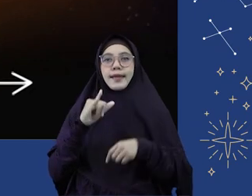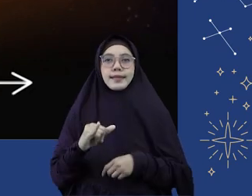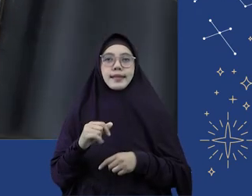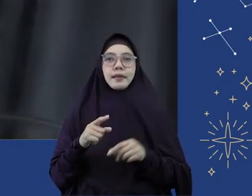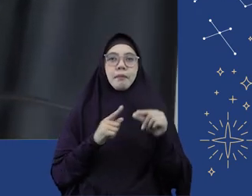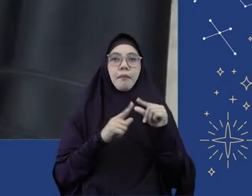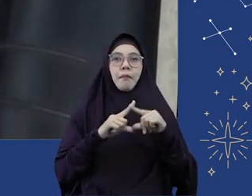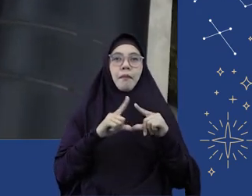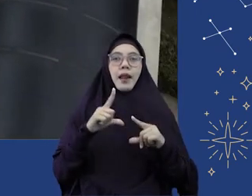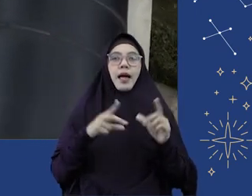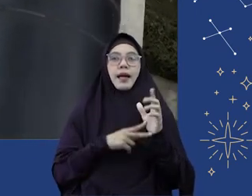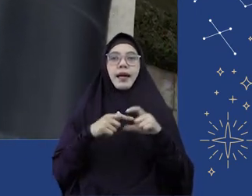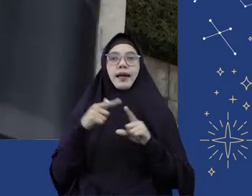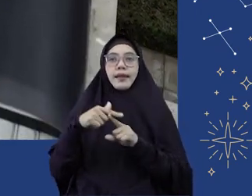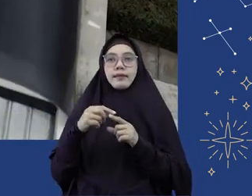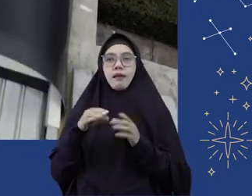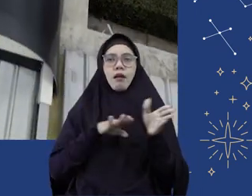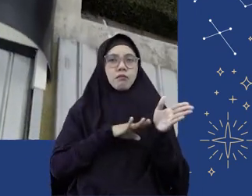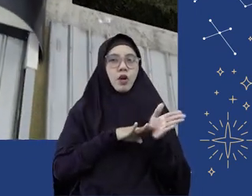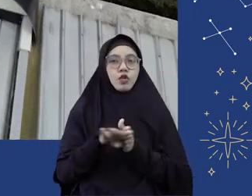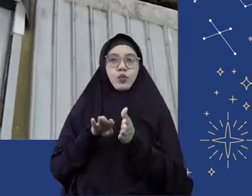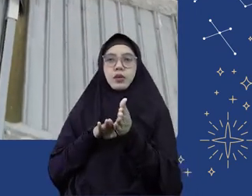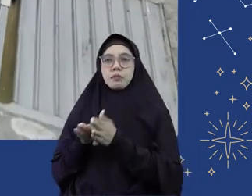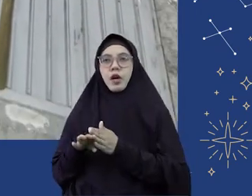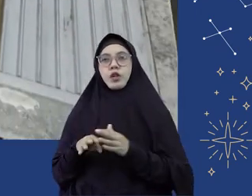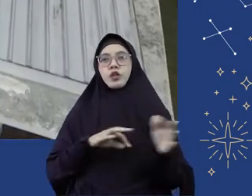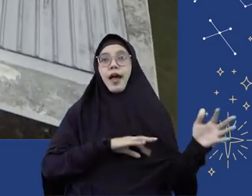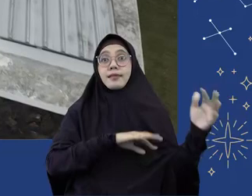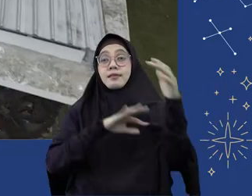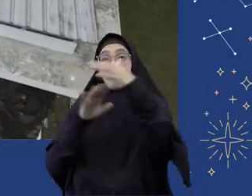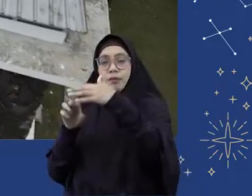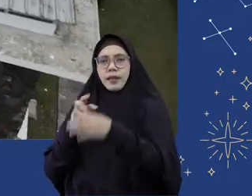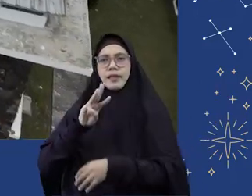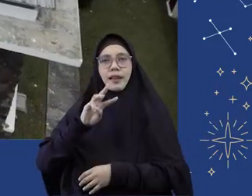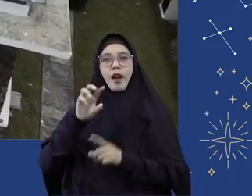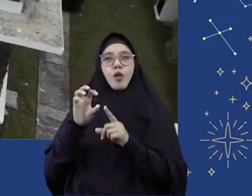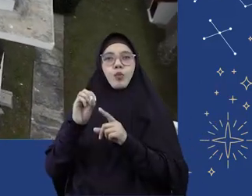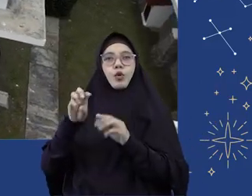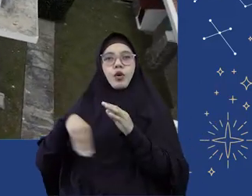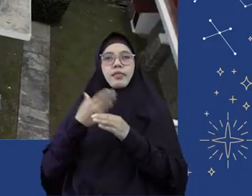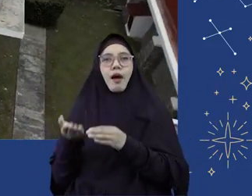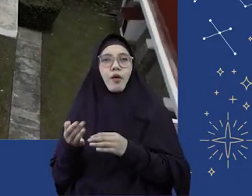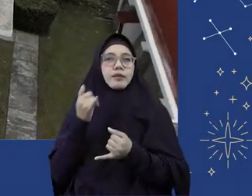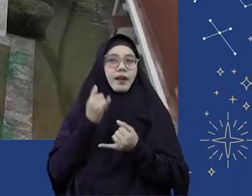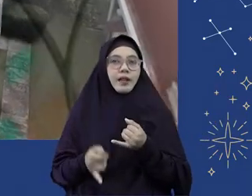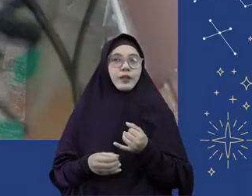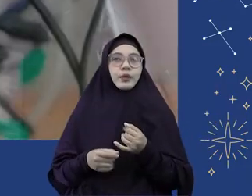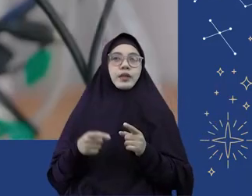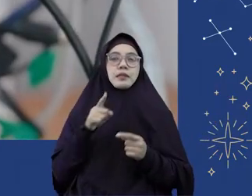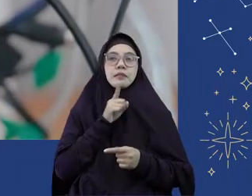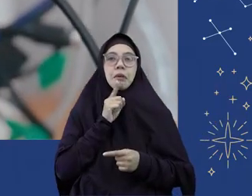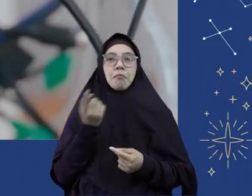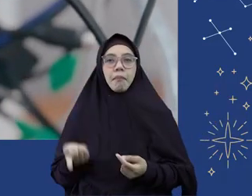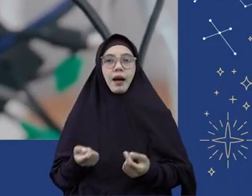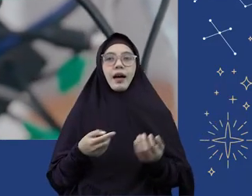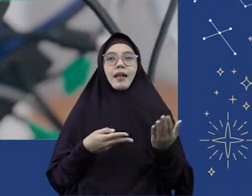Exo Planet banyak dari kemajuan astronomi di observatorium bosha selama 3 dekade terakhir datang dari teknologi baru perangkat